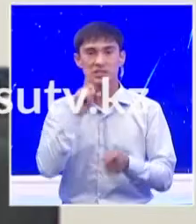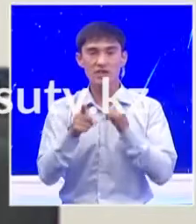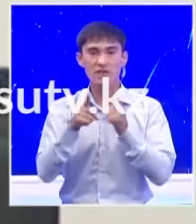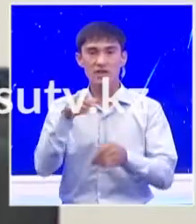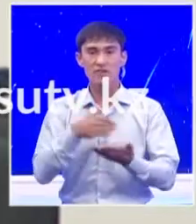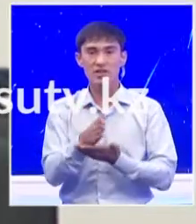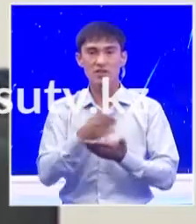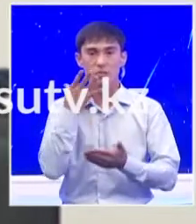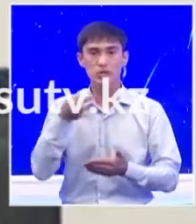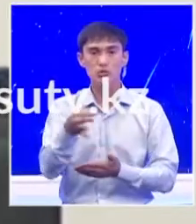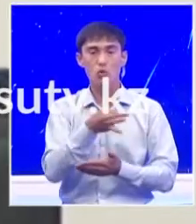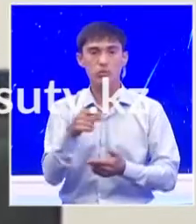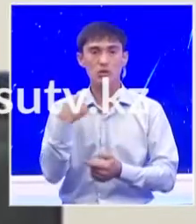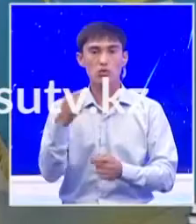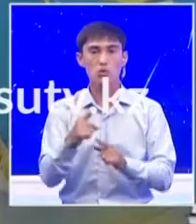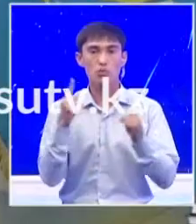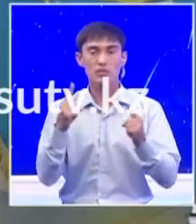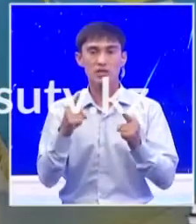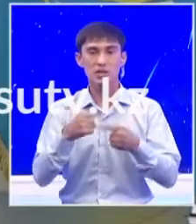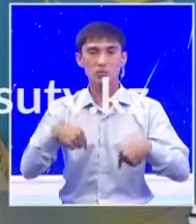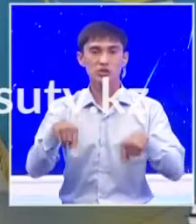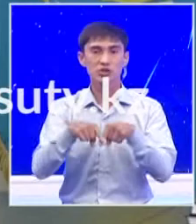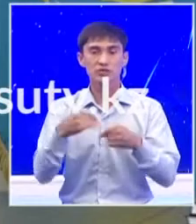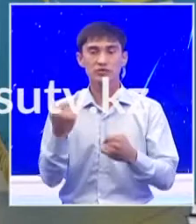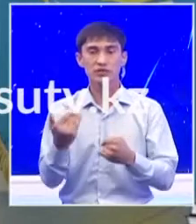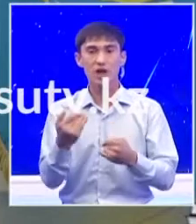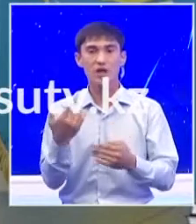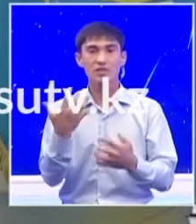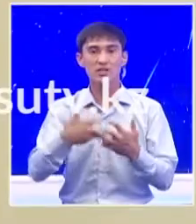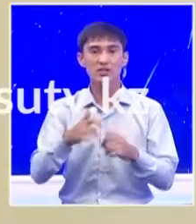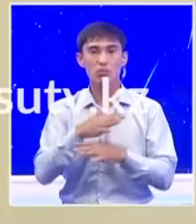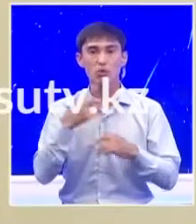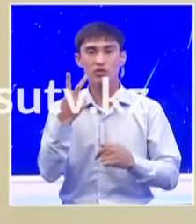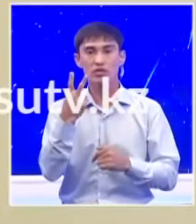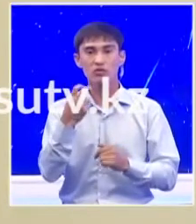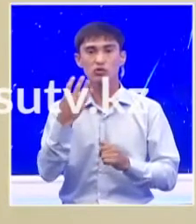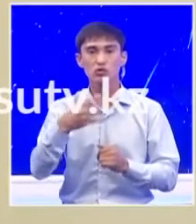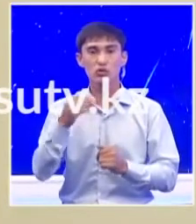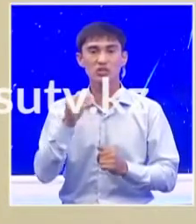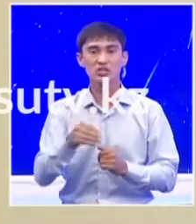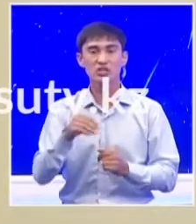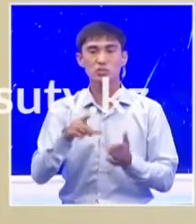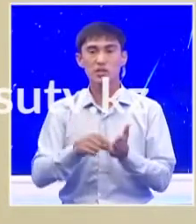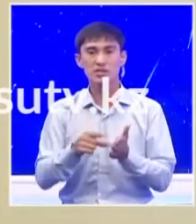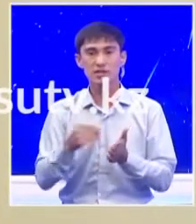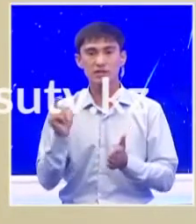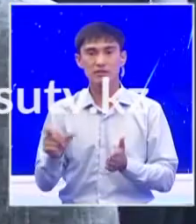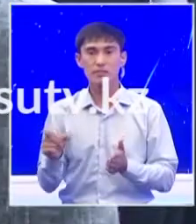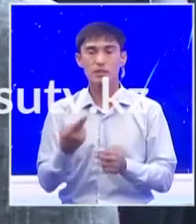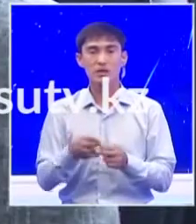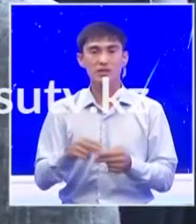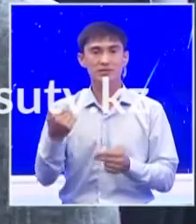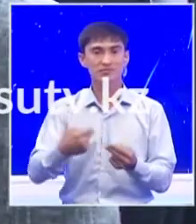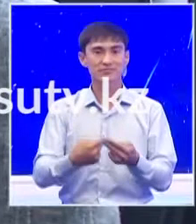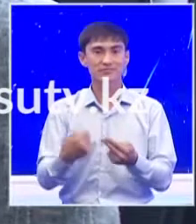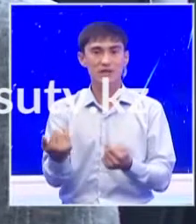Алматинской области – одна из крупнейших общественных структур региона. Она насчитывает более 240 тысяч пенсионеров. Благодаря их